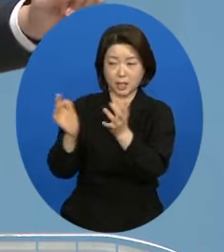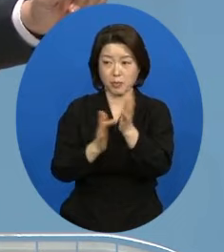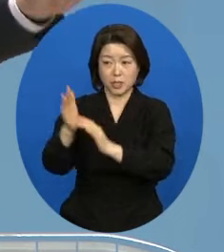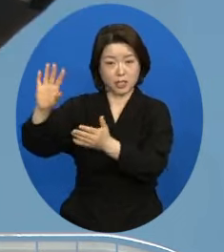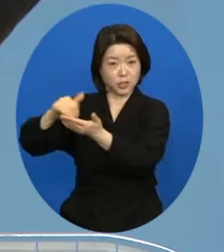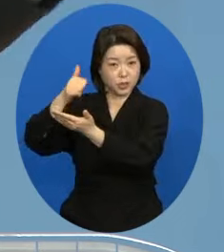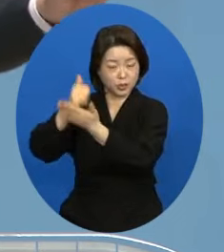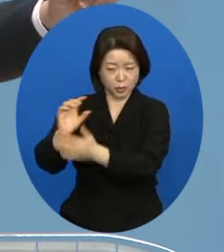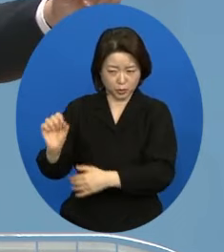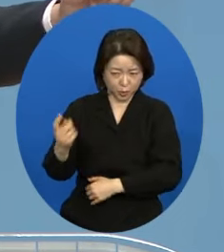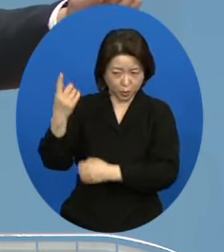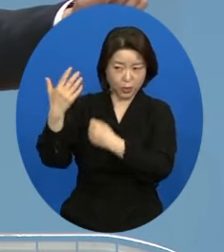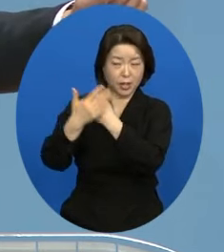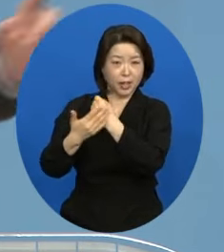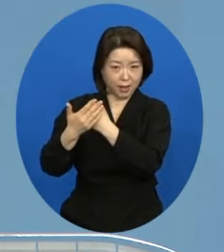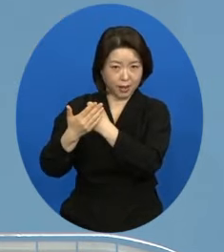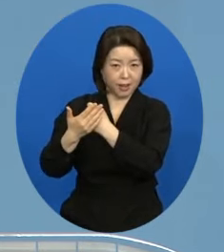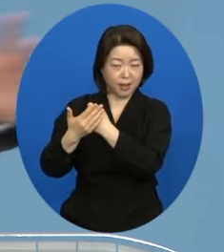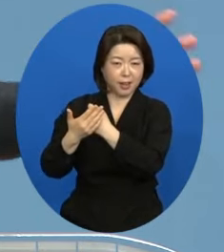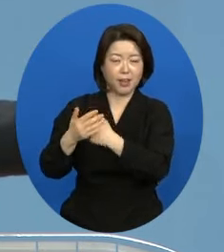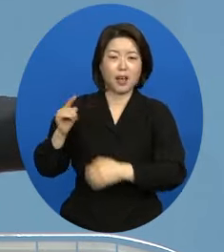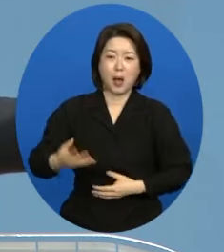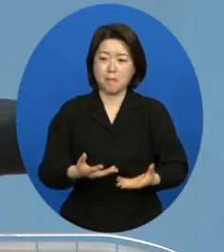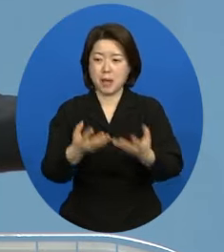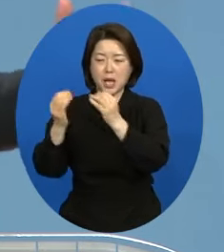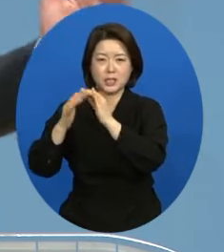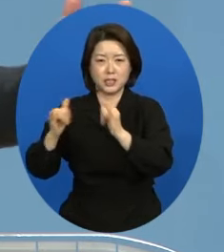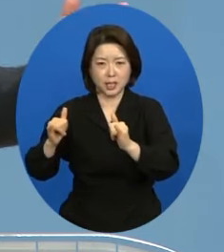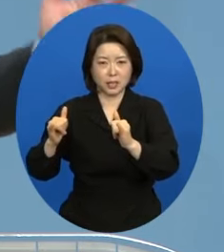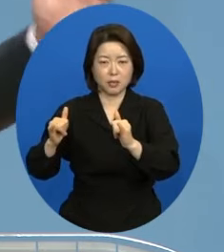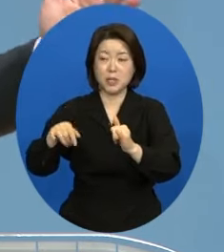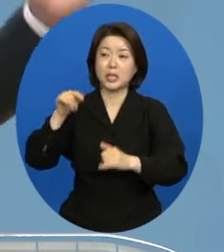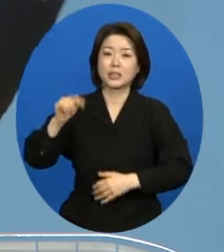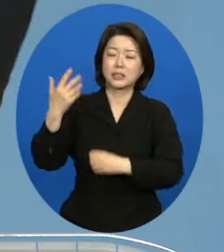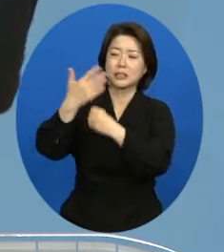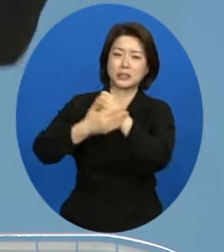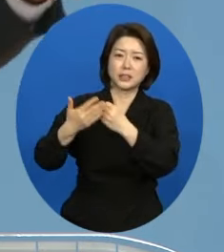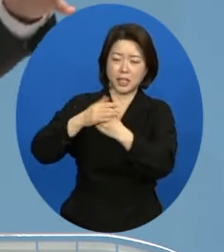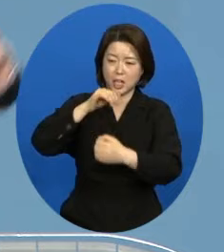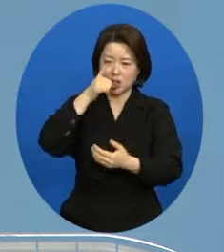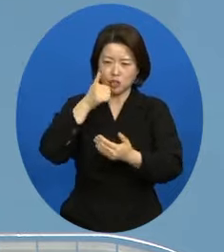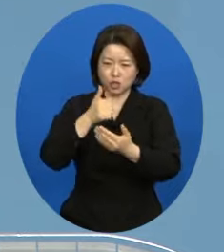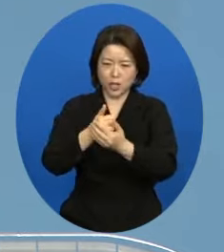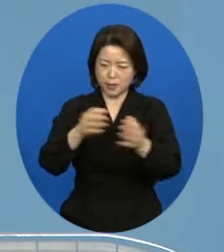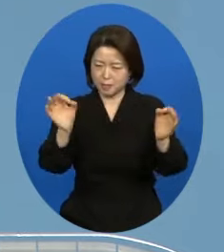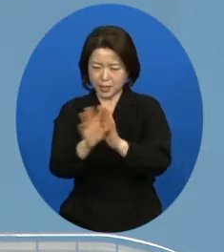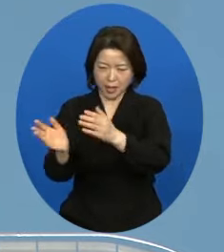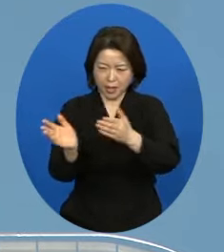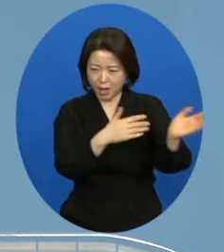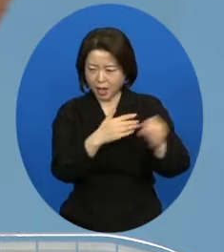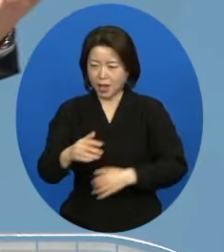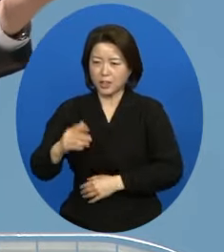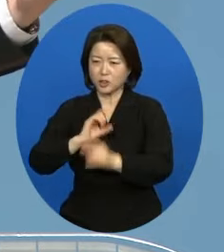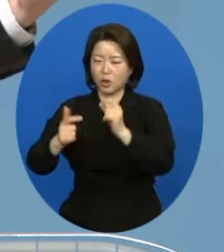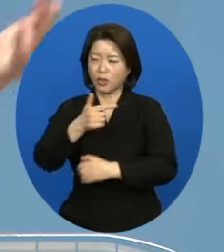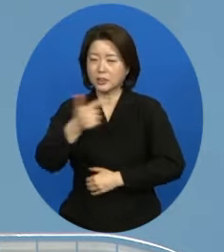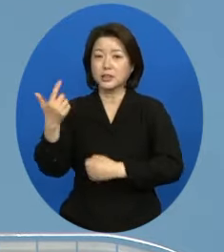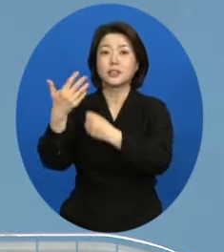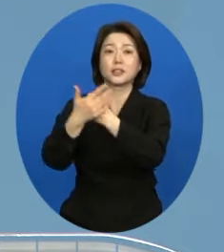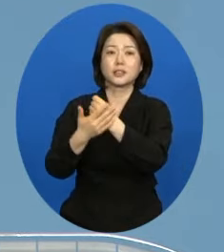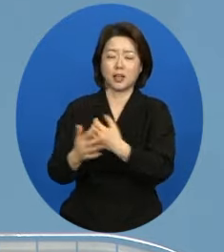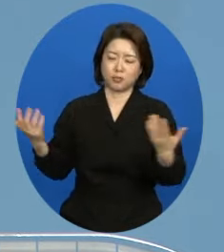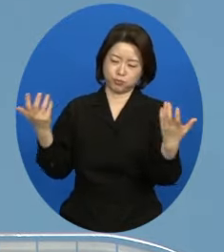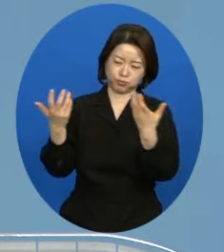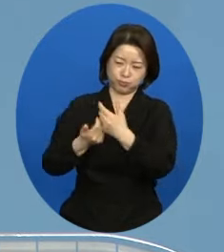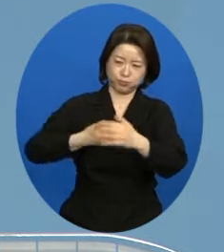예수 그리스도의은 말미암아 많은 사람에게 그 은혜 죄를 덮거나 만한 은혜는 더 풍성하게